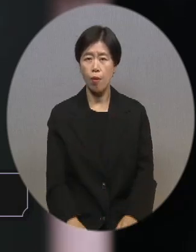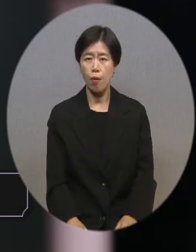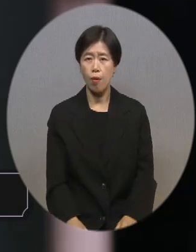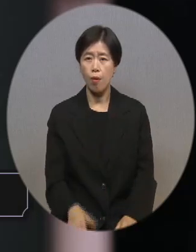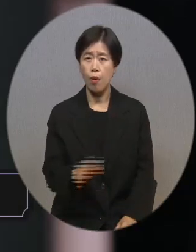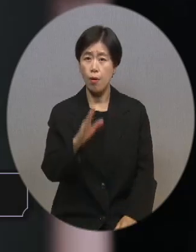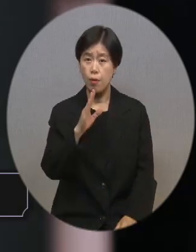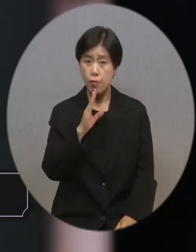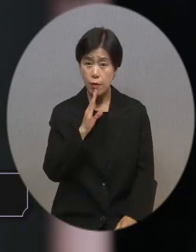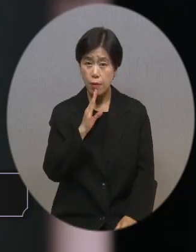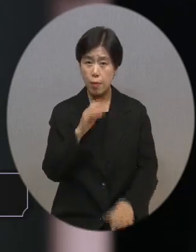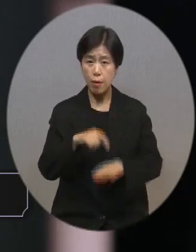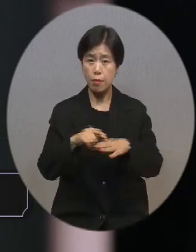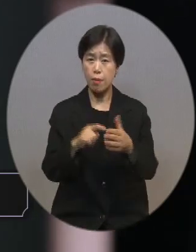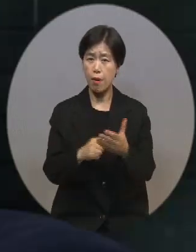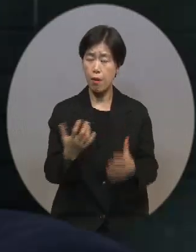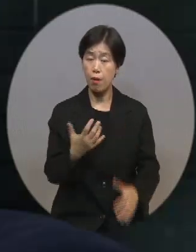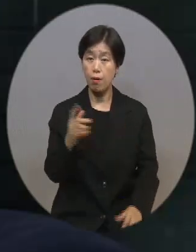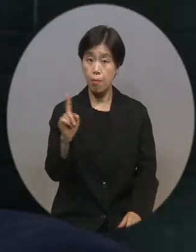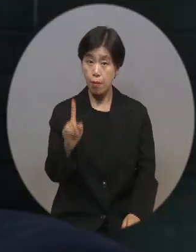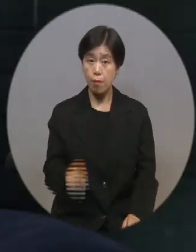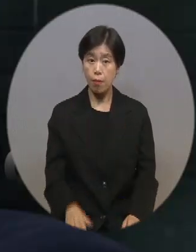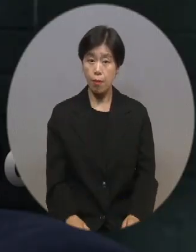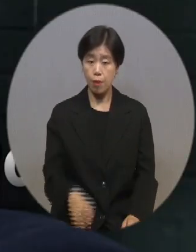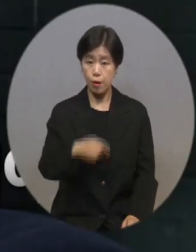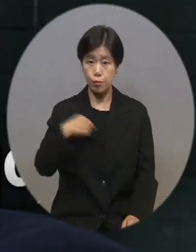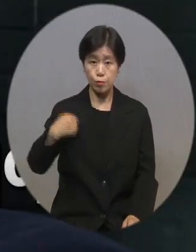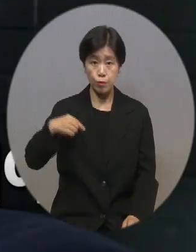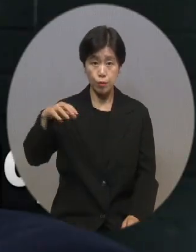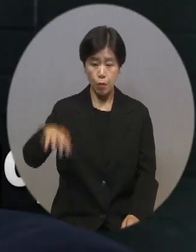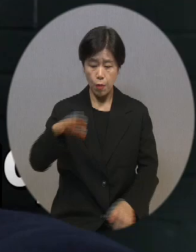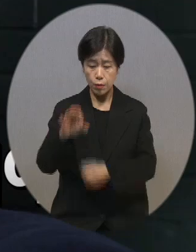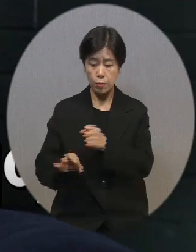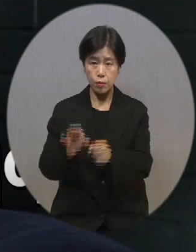정말 마음이 아픈 거는 중국에